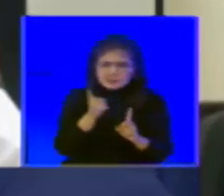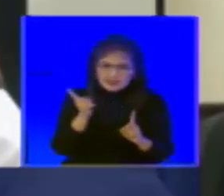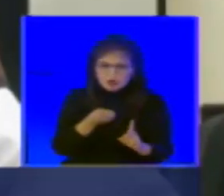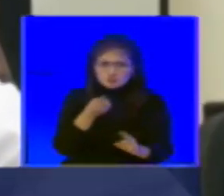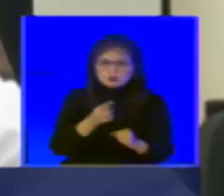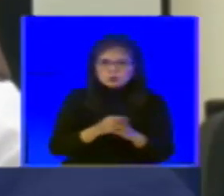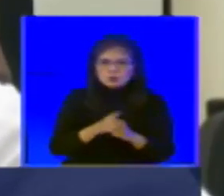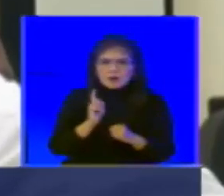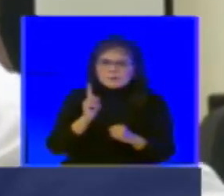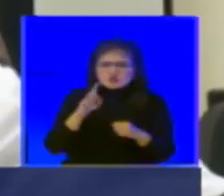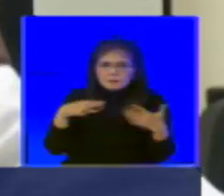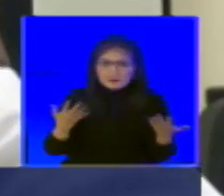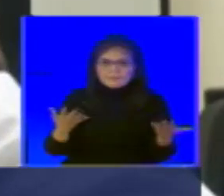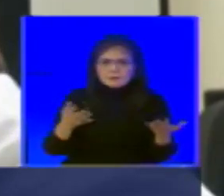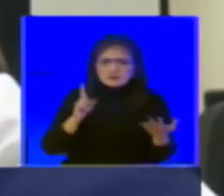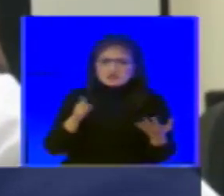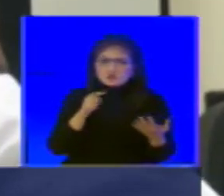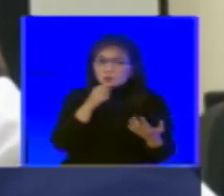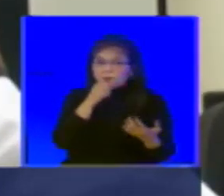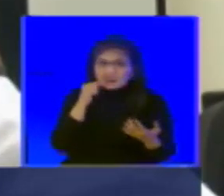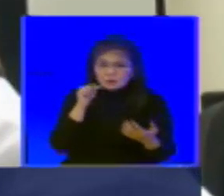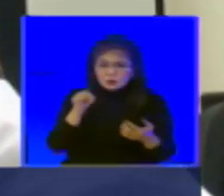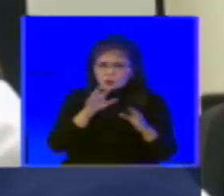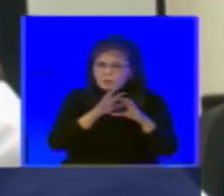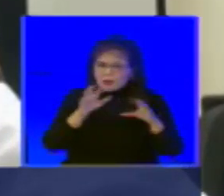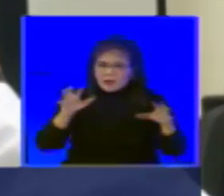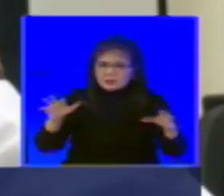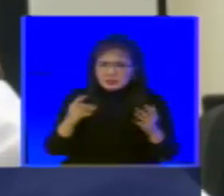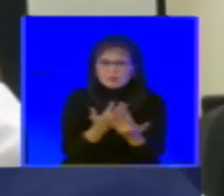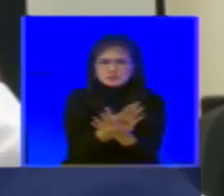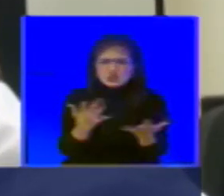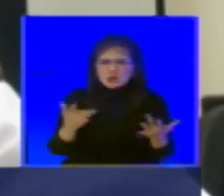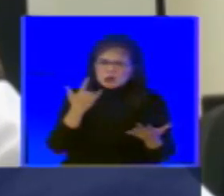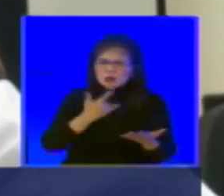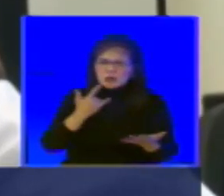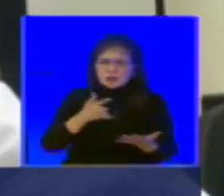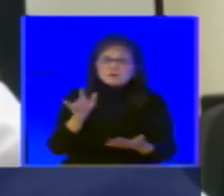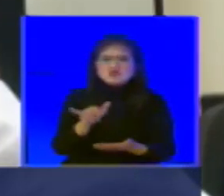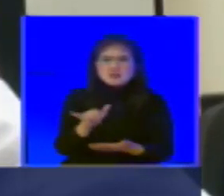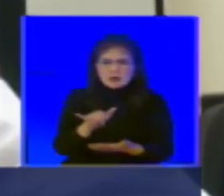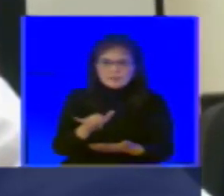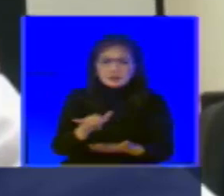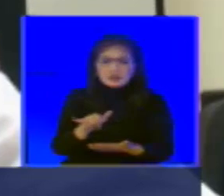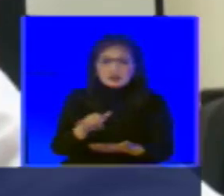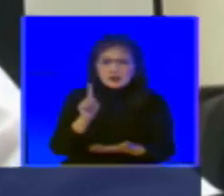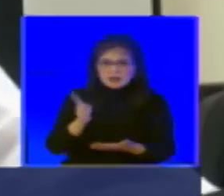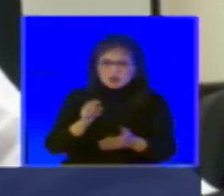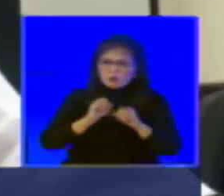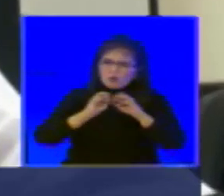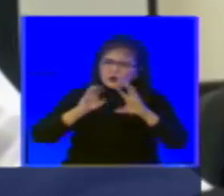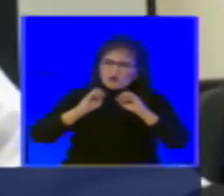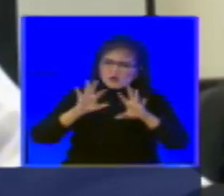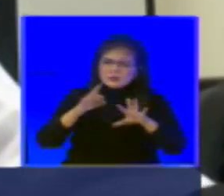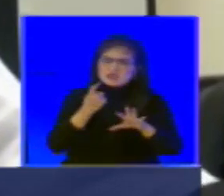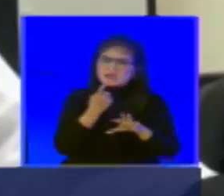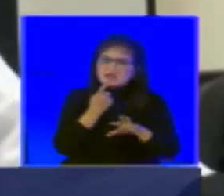Ketika bahwa sudah beberapa minggu ini kita buktikan masyarakat tetap begitu saja. Jadi sudah kita beritahukan dengan lewat